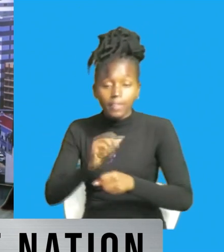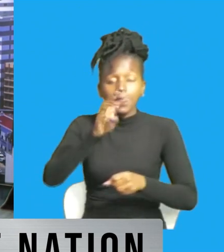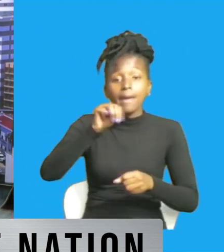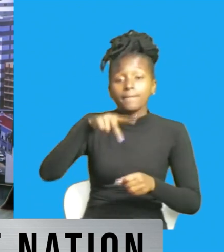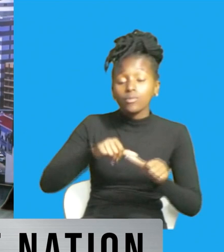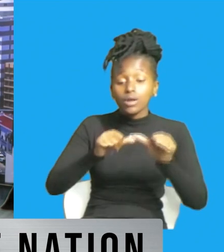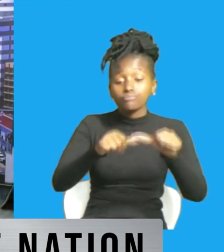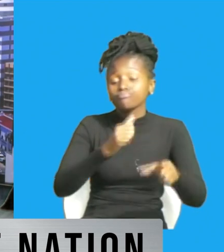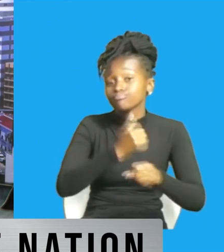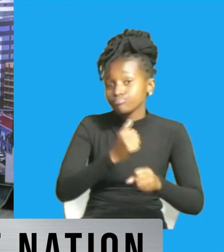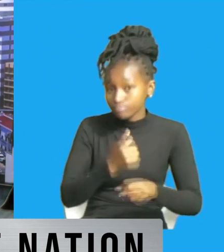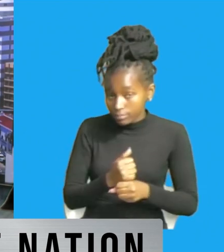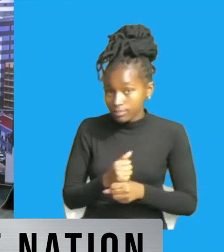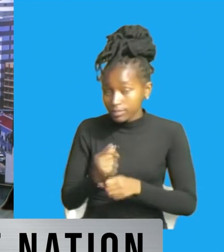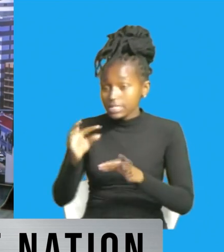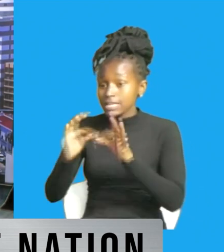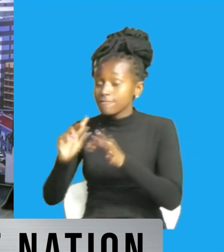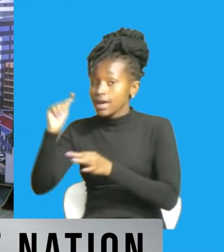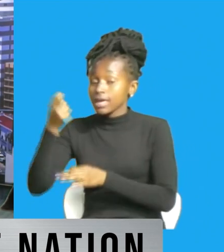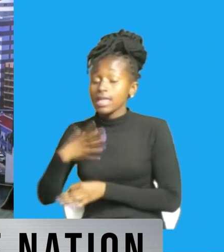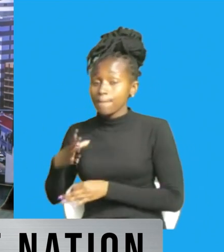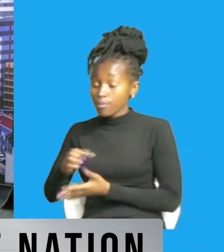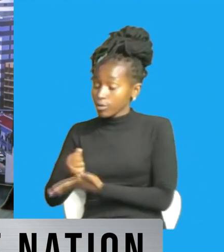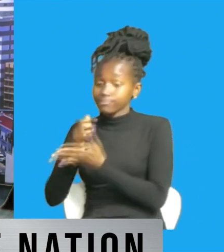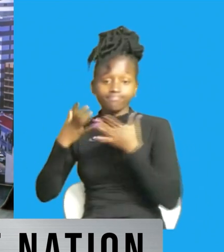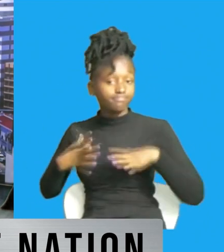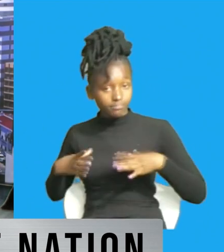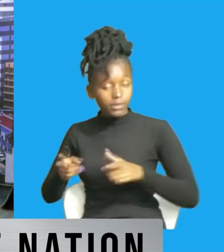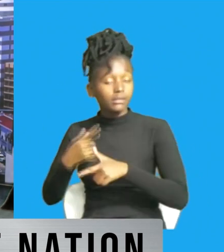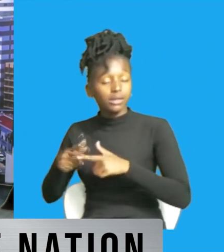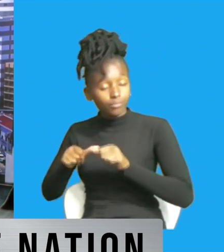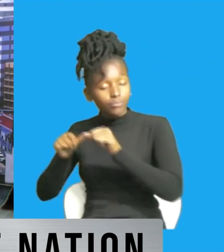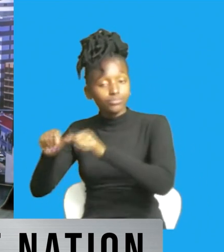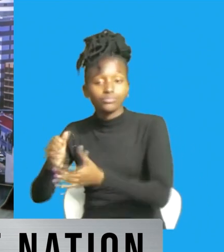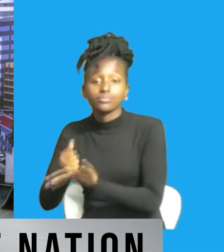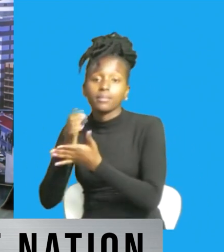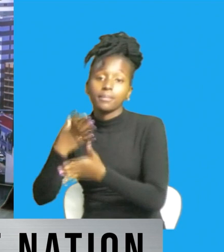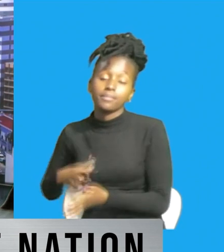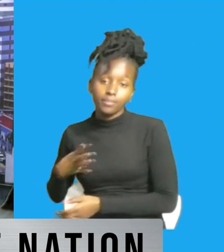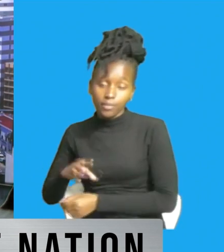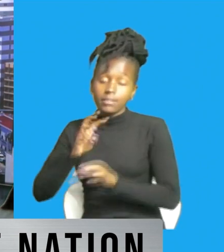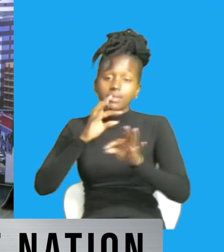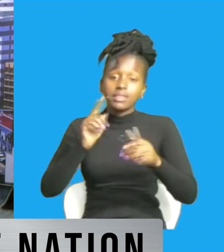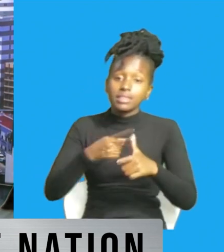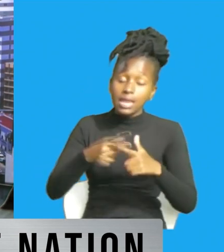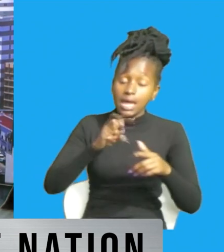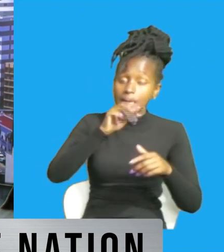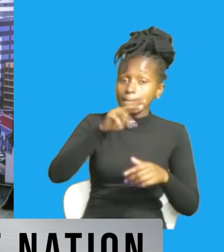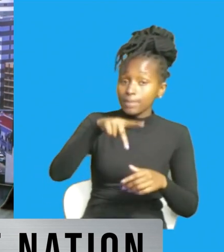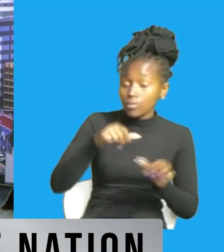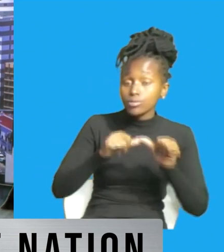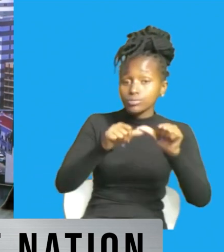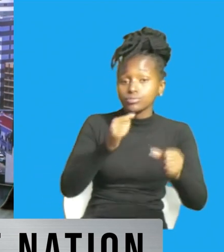mambo ya vyakula. Tumesema ya kwamba ukitoa na nini, namwambia rais sahi